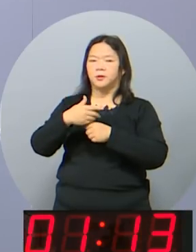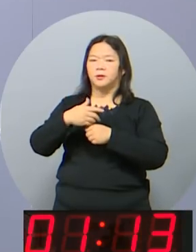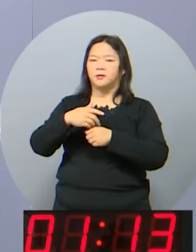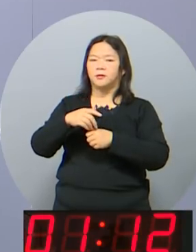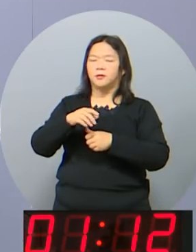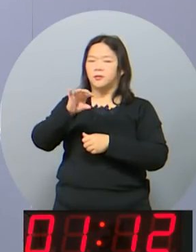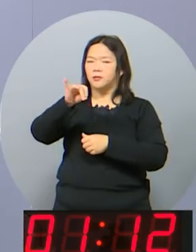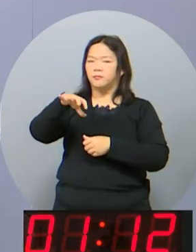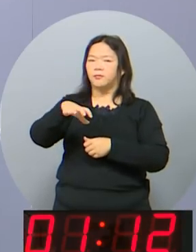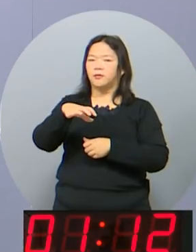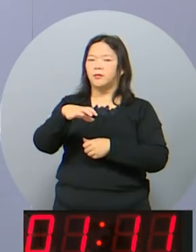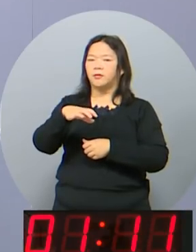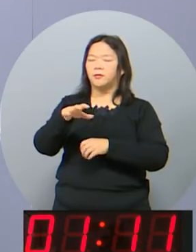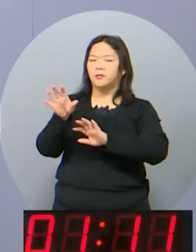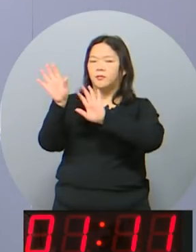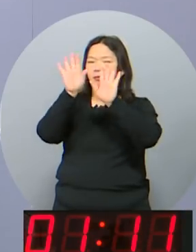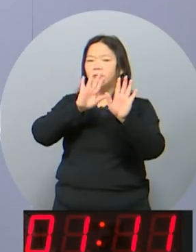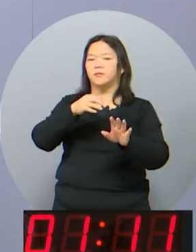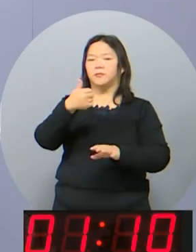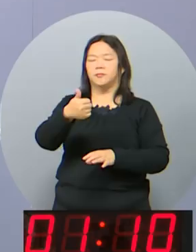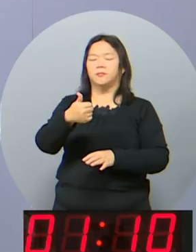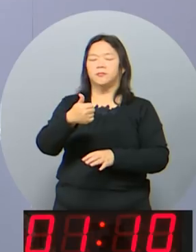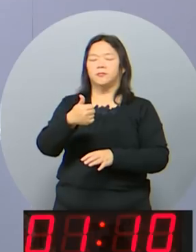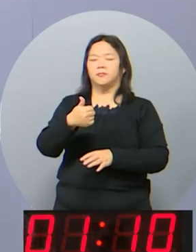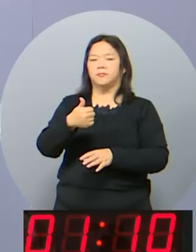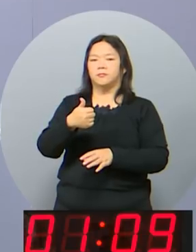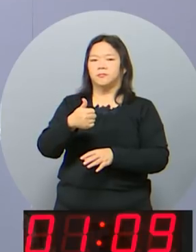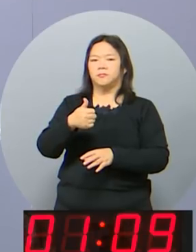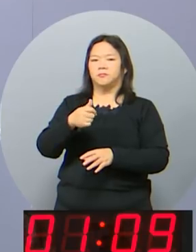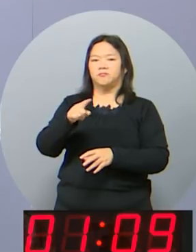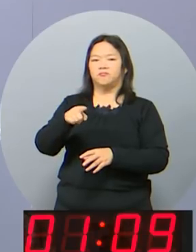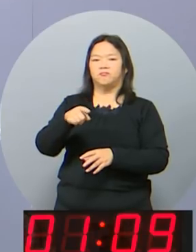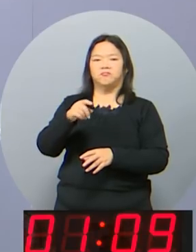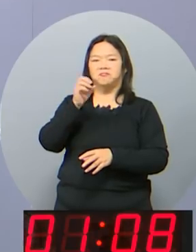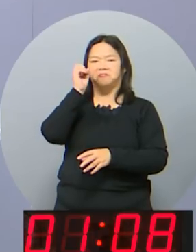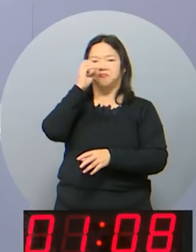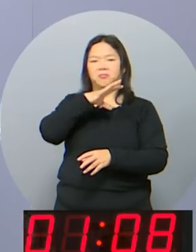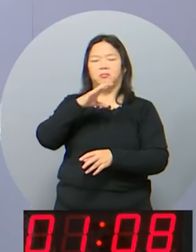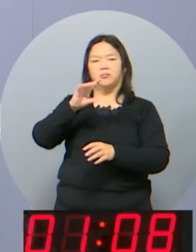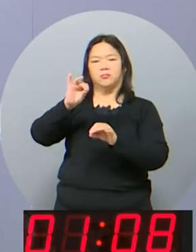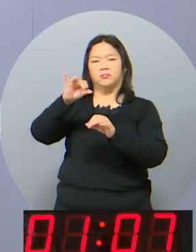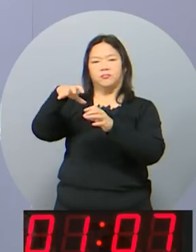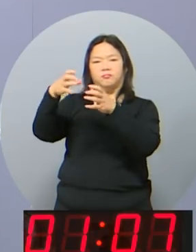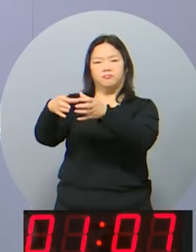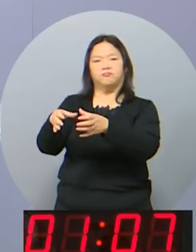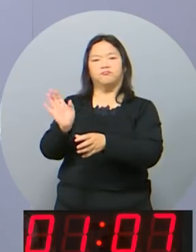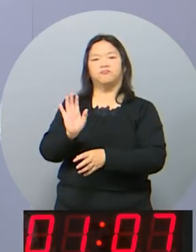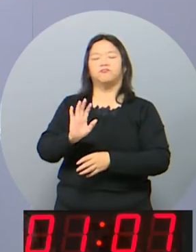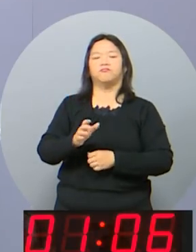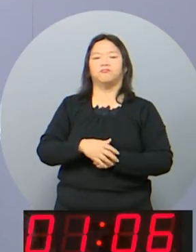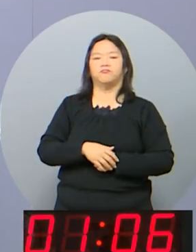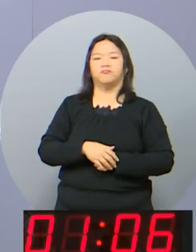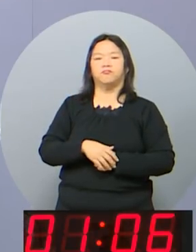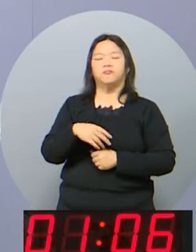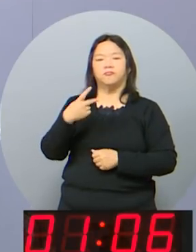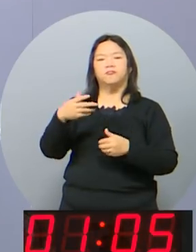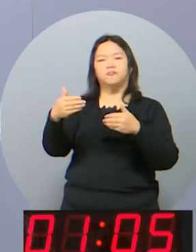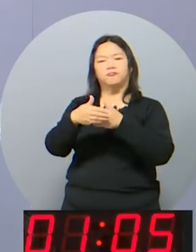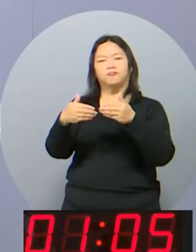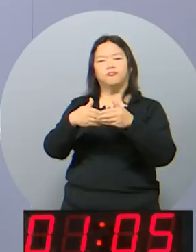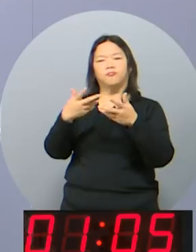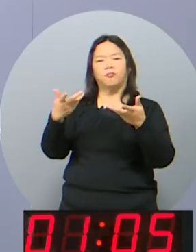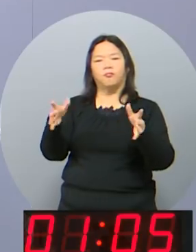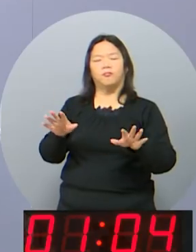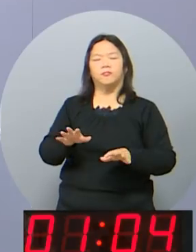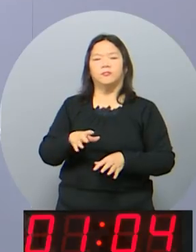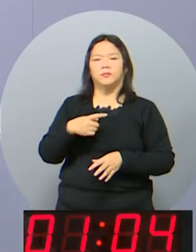的一个地点让设置这个险恶设施。交通问题还有很多，包括